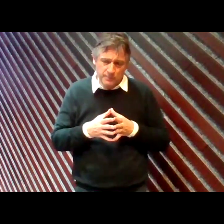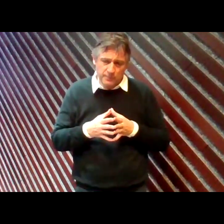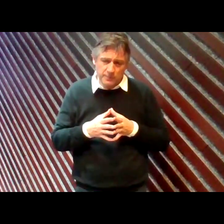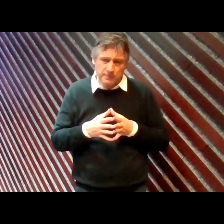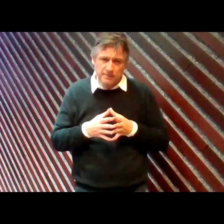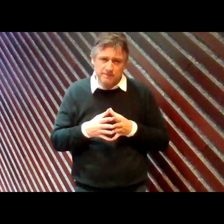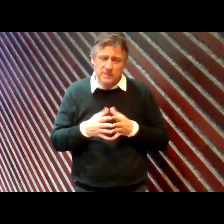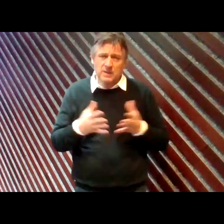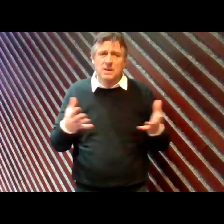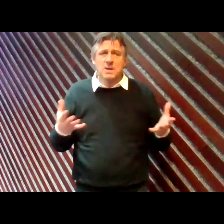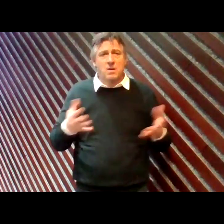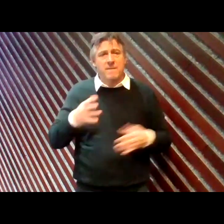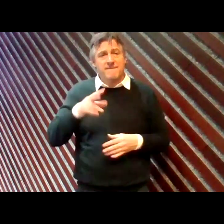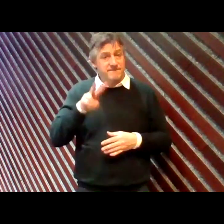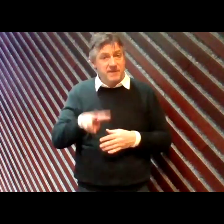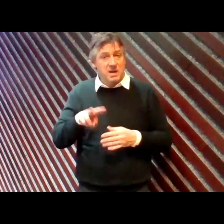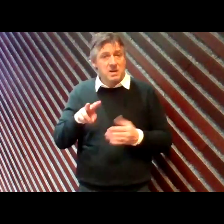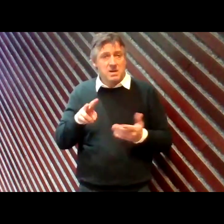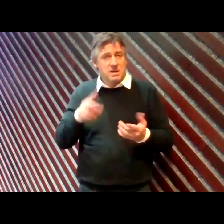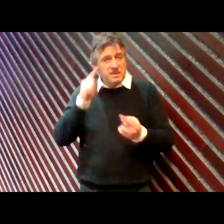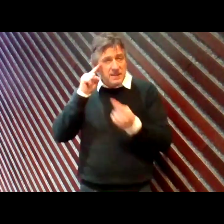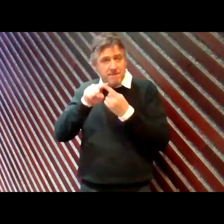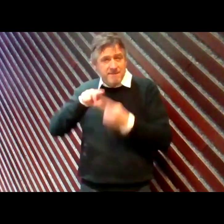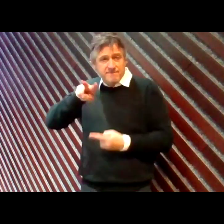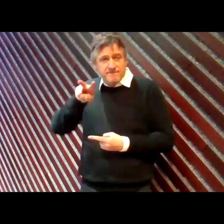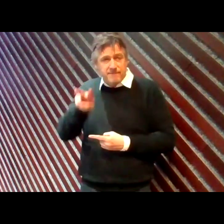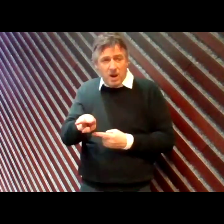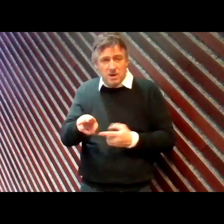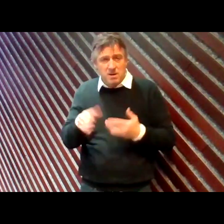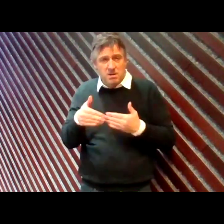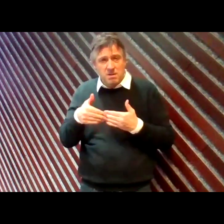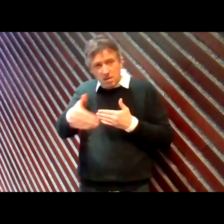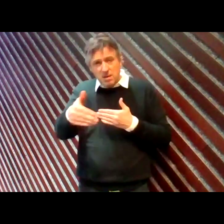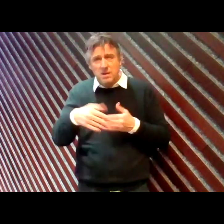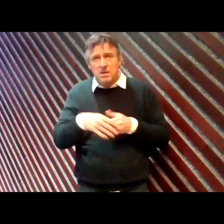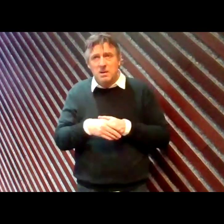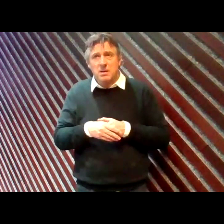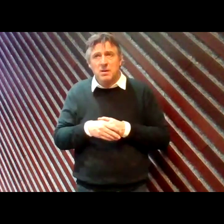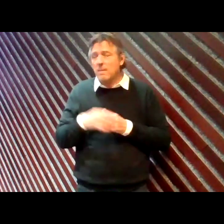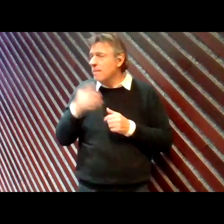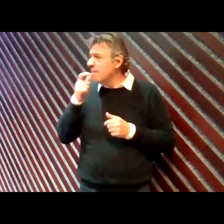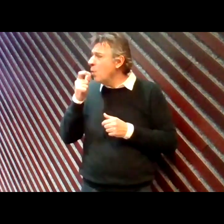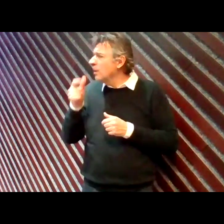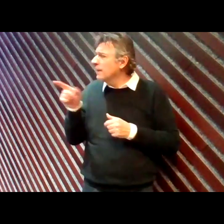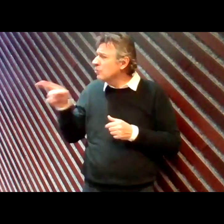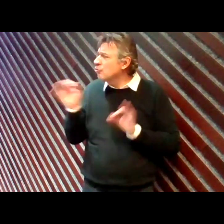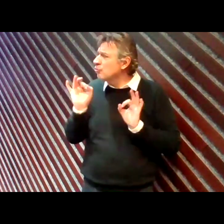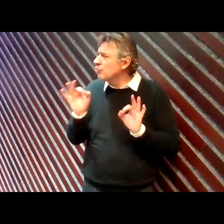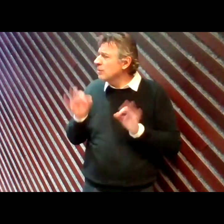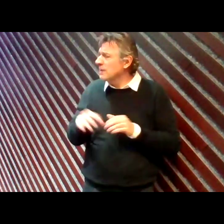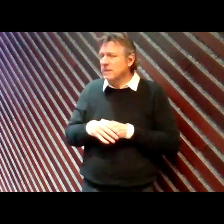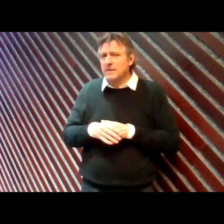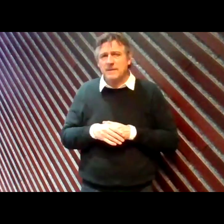il y a un vrai il y un vrai sujet on en voit là pas comment dire vous avez dit les mots excusez-moi le